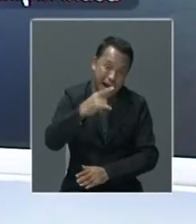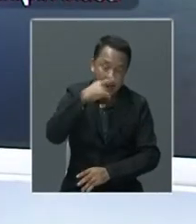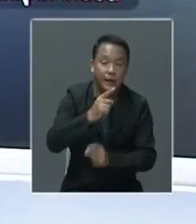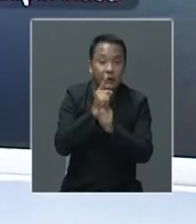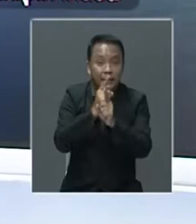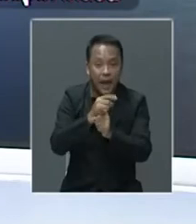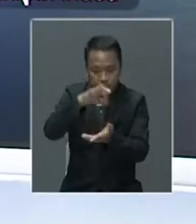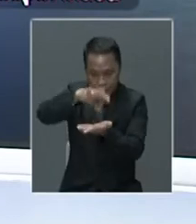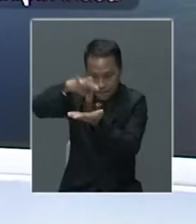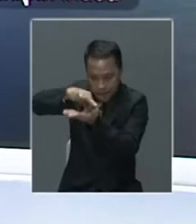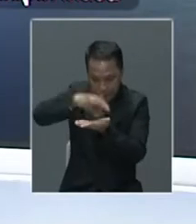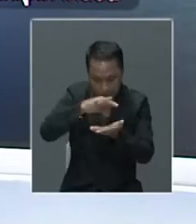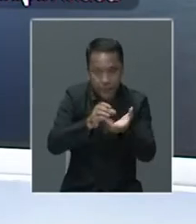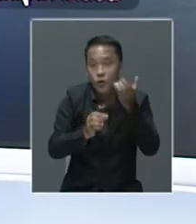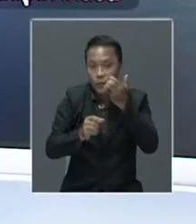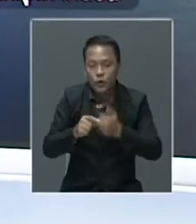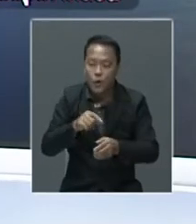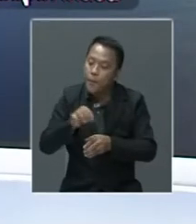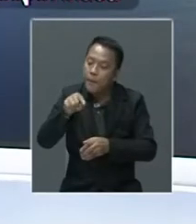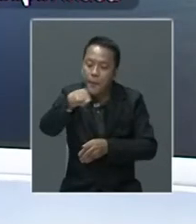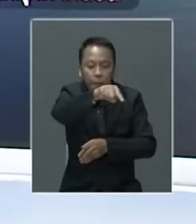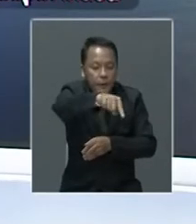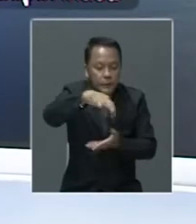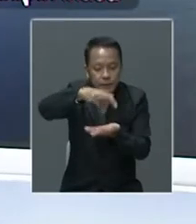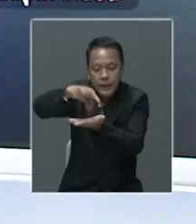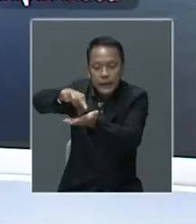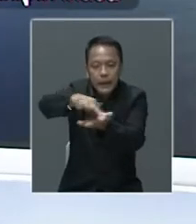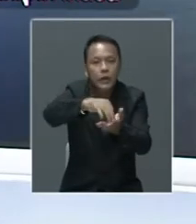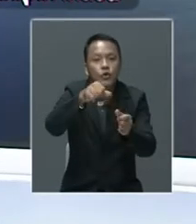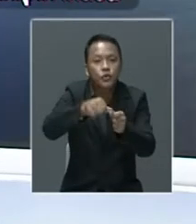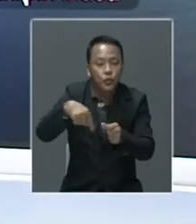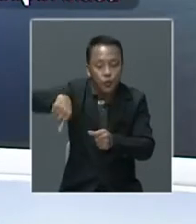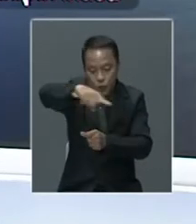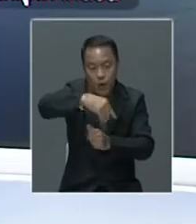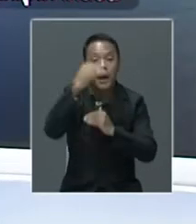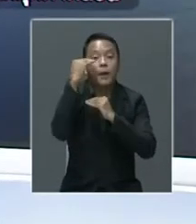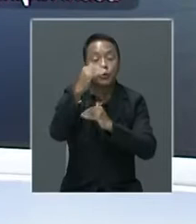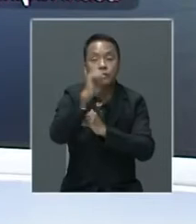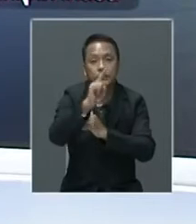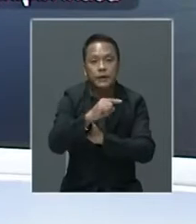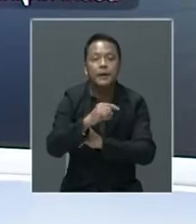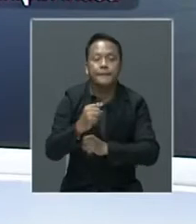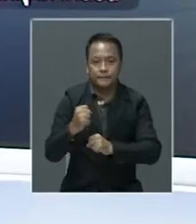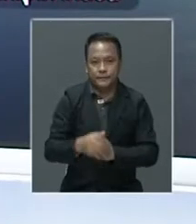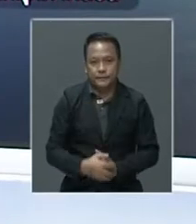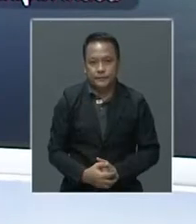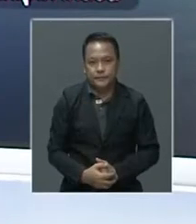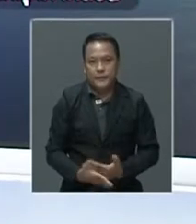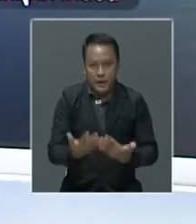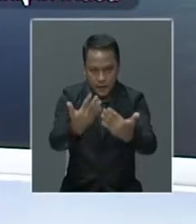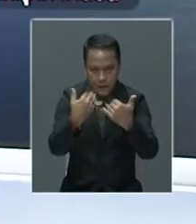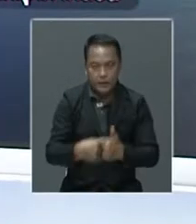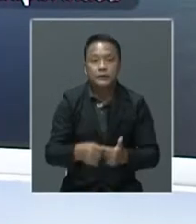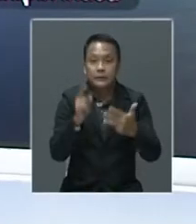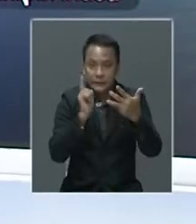ตัวกันแบบ real time เลยว่าไปตรงนั้นแวะตรงนี้ตรงไหนยังไงอยู่ในที่พื้นที่ที่กำหนดหรือไม่เพื่อความมั่นใจนะคะต่อมาตัว